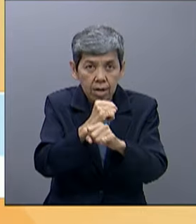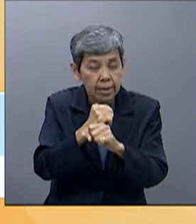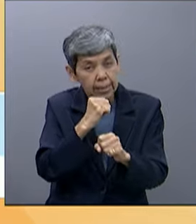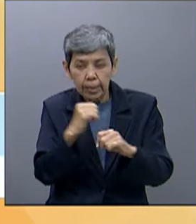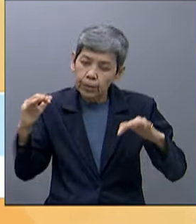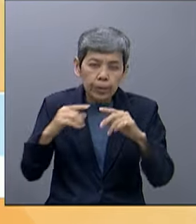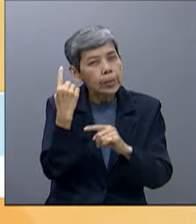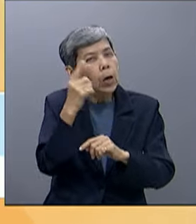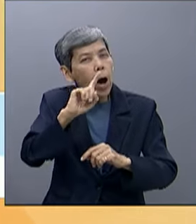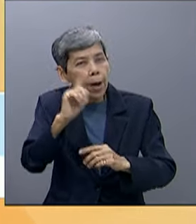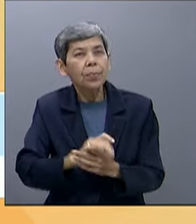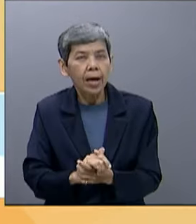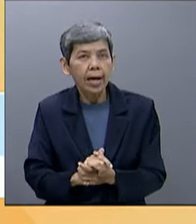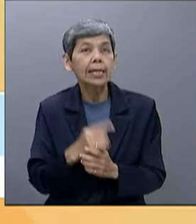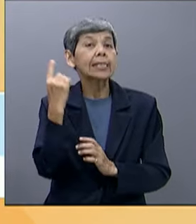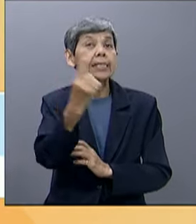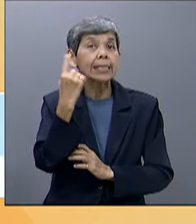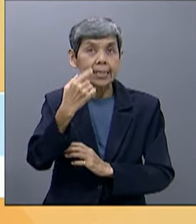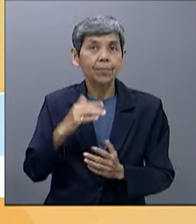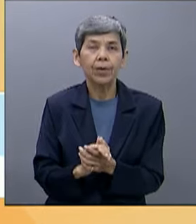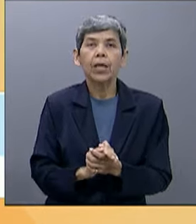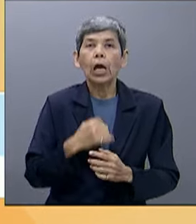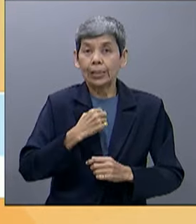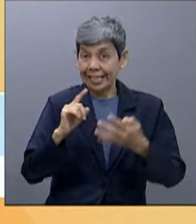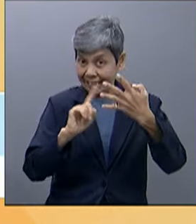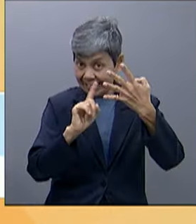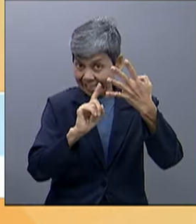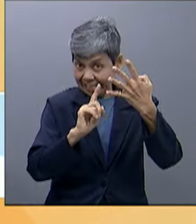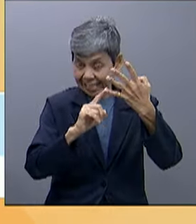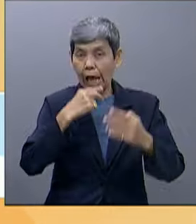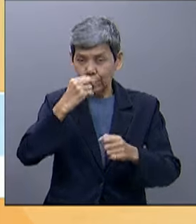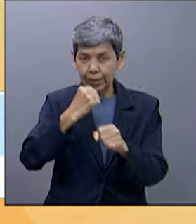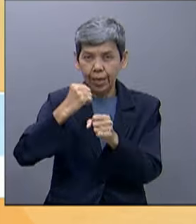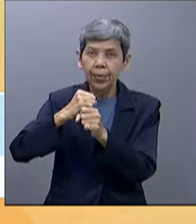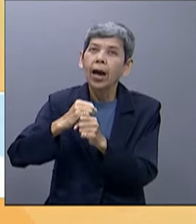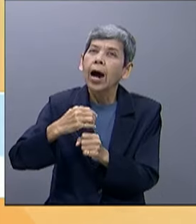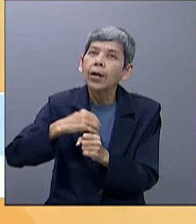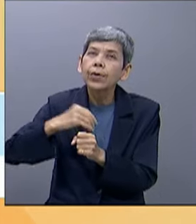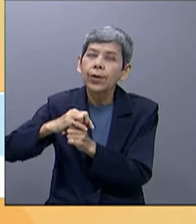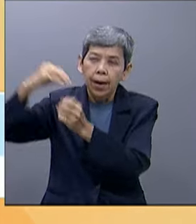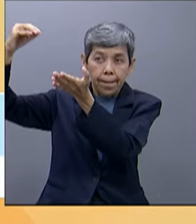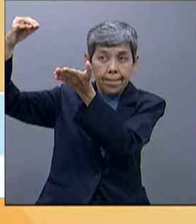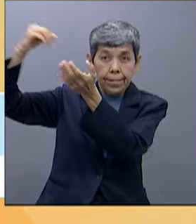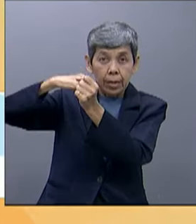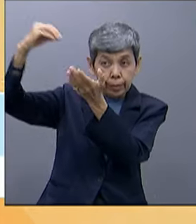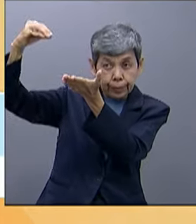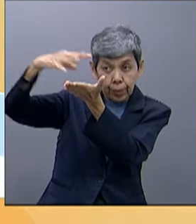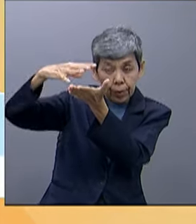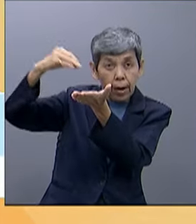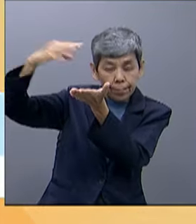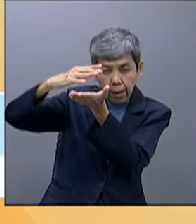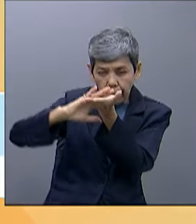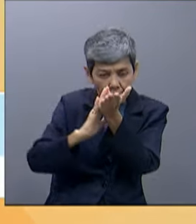ท่องเที่ยวยังไงบ้างไหมครับ ครับเดี๋ยวผมเรียกแสงที่4นะครับแสงที่4ก็คือแสงโซลาร์เซลล์ซึ่งเป็นแสงโซลาร์เซลล์ที่เป็นไฮบริด